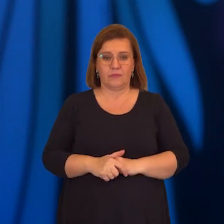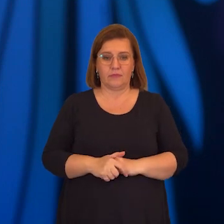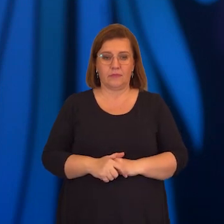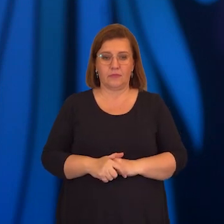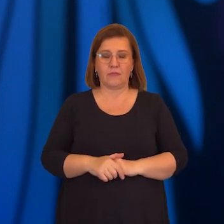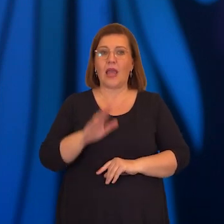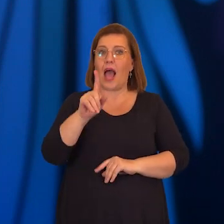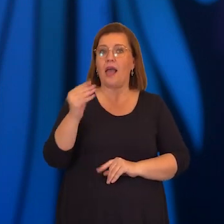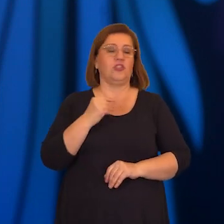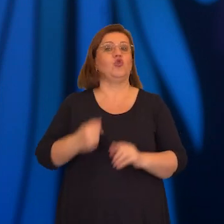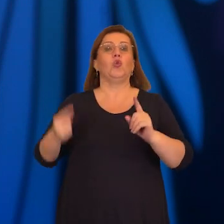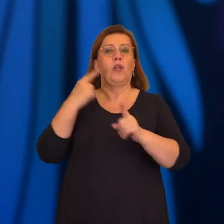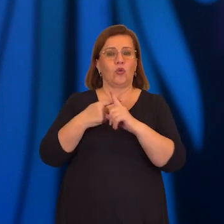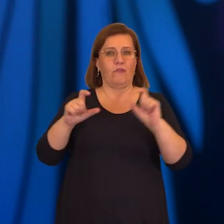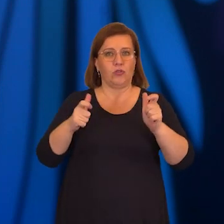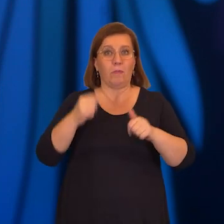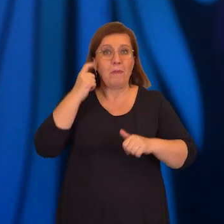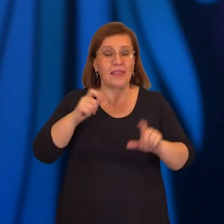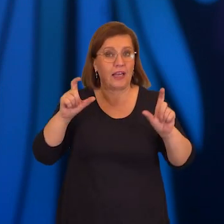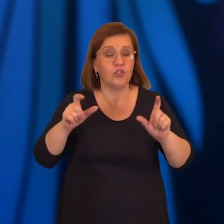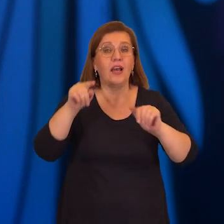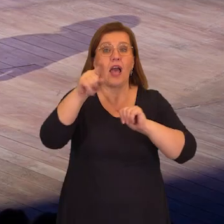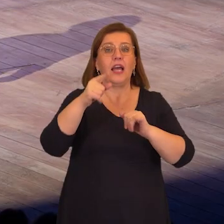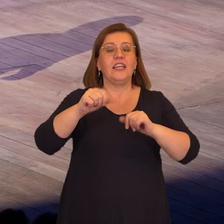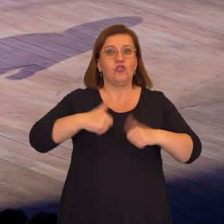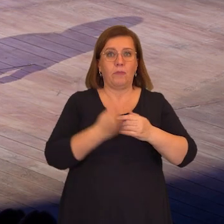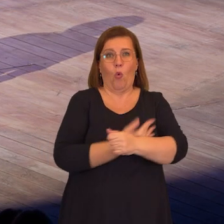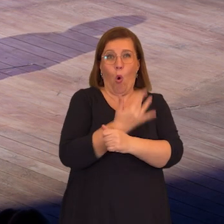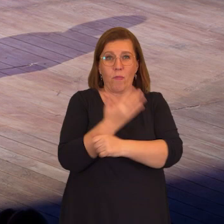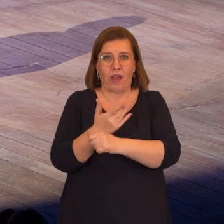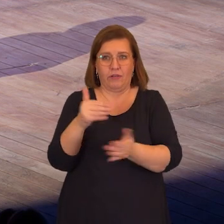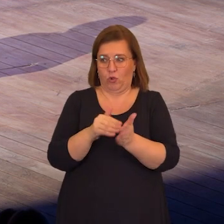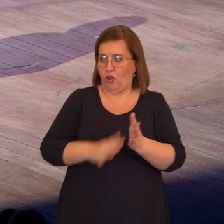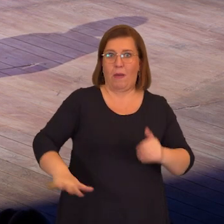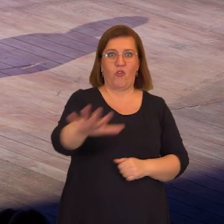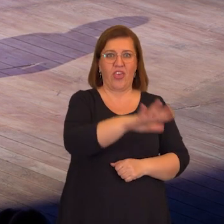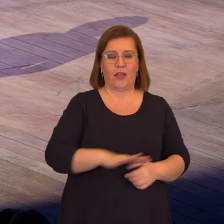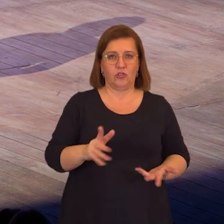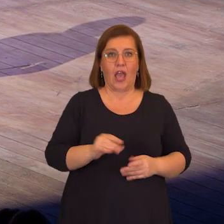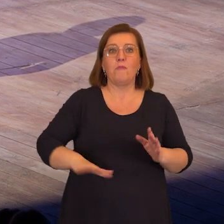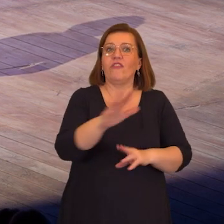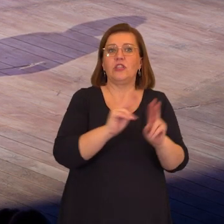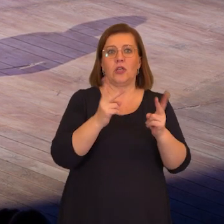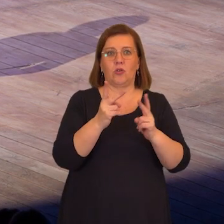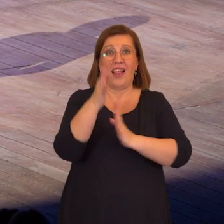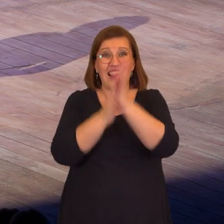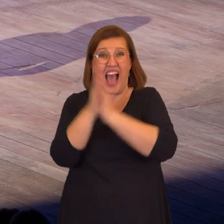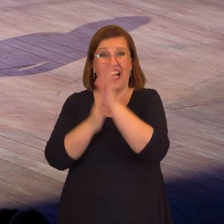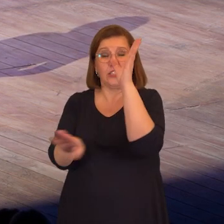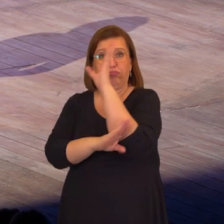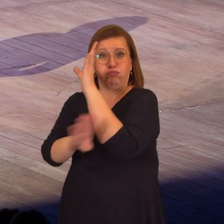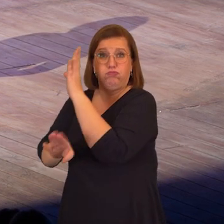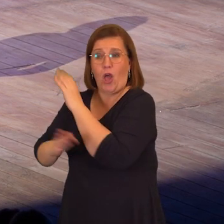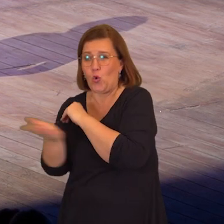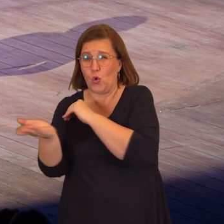Dodatkowo, pamiętajcie, że żeby uprawiać te wszystkie surowce szybko odnawialne, trzeba mieć powierzchnię, a tą powierzchnię uzyskujemy przez wycinkę lasów, które